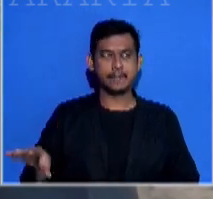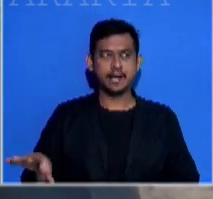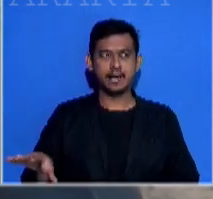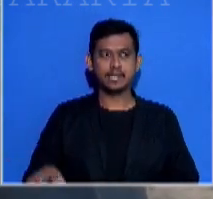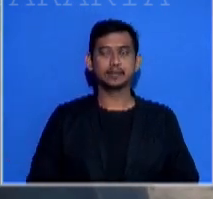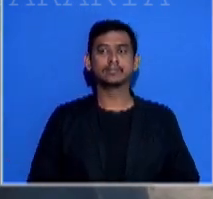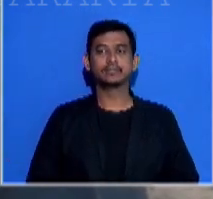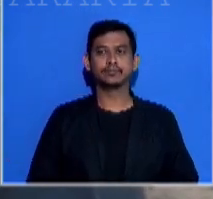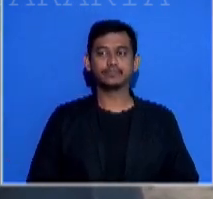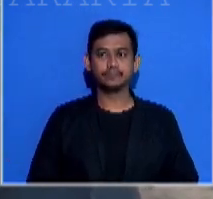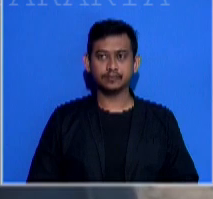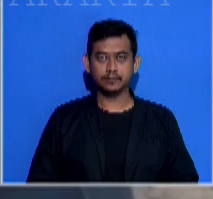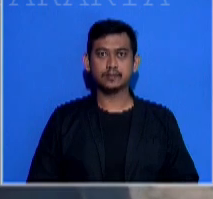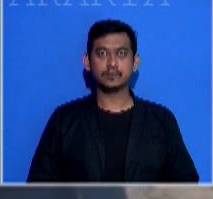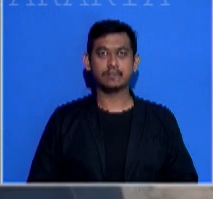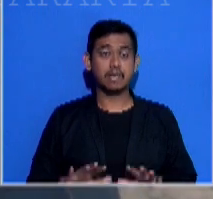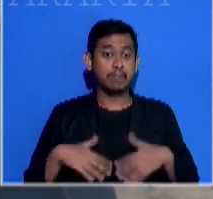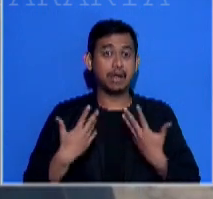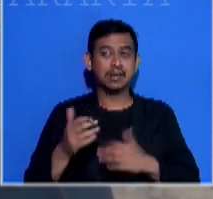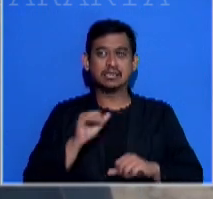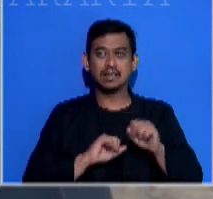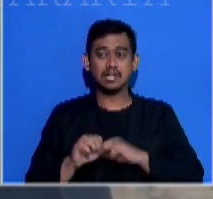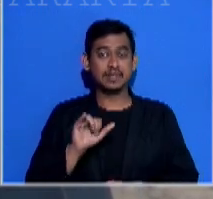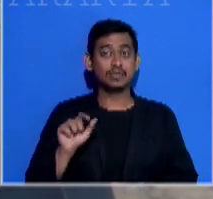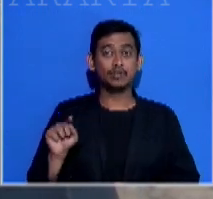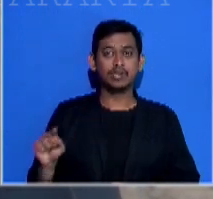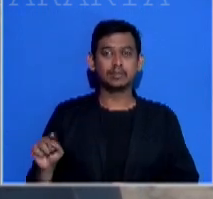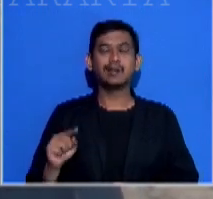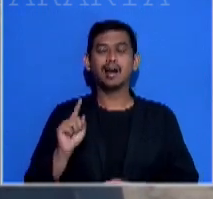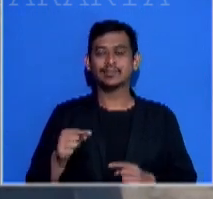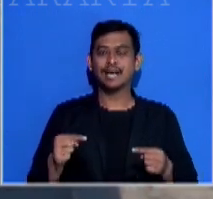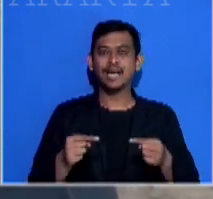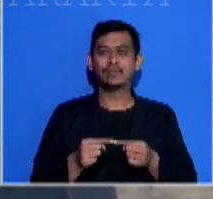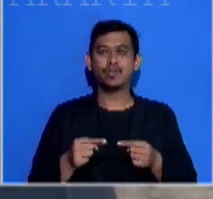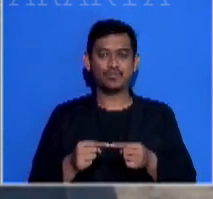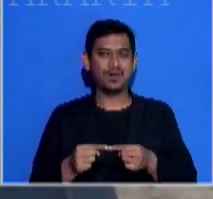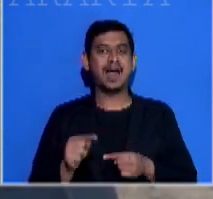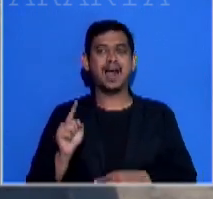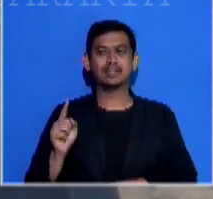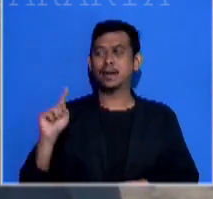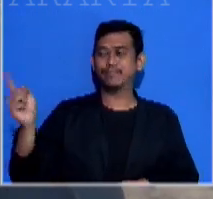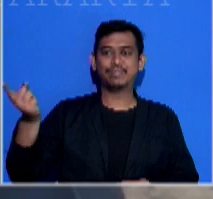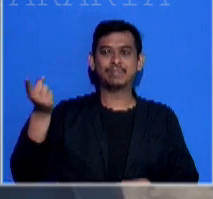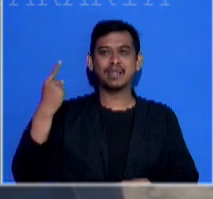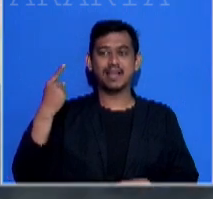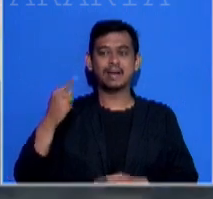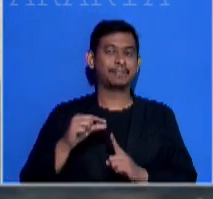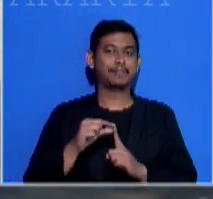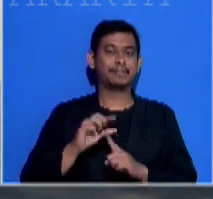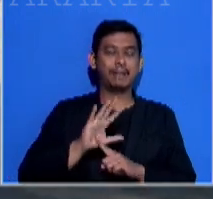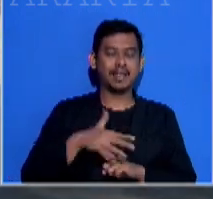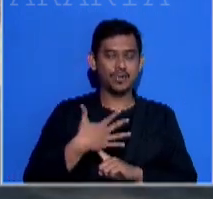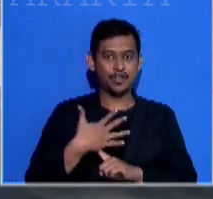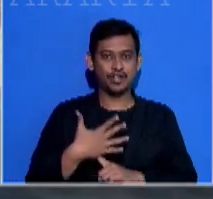kami lakukan ini ee e korelasi ada korelasinya dengan pemerintah Kabupaten bantung